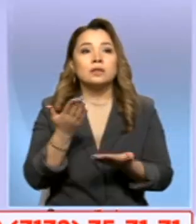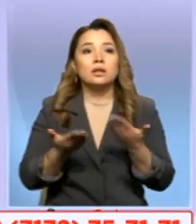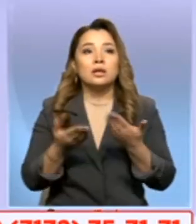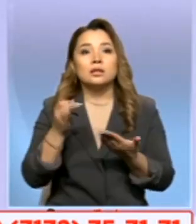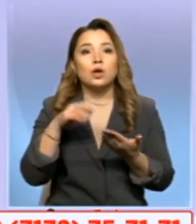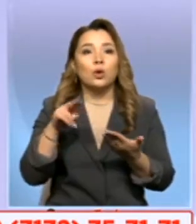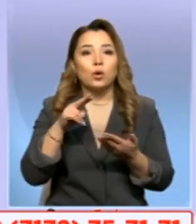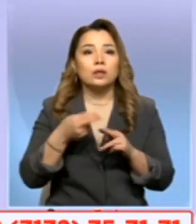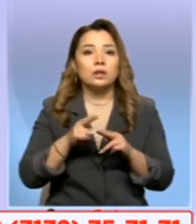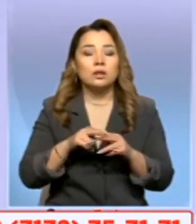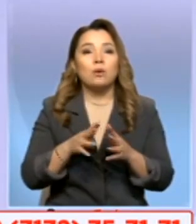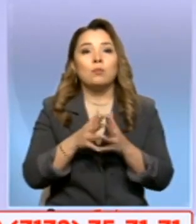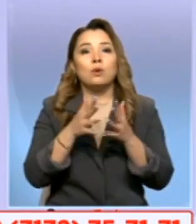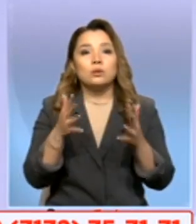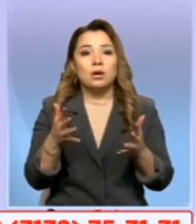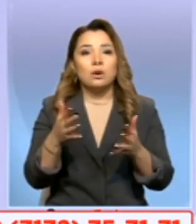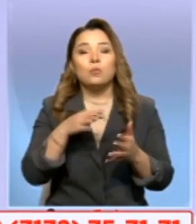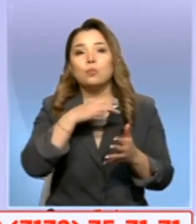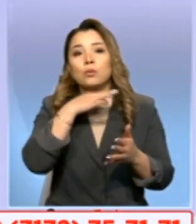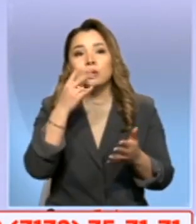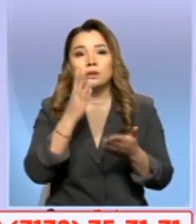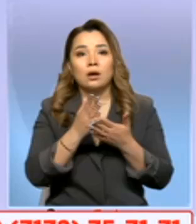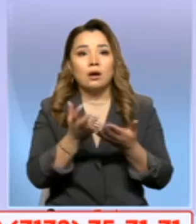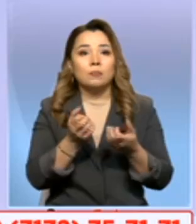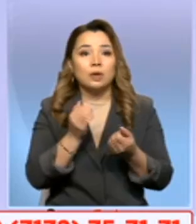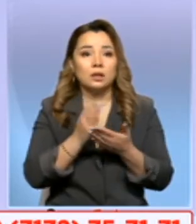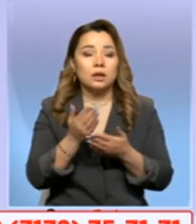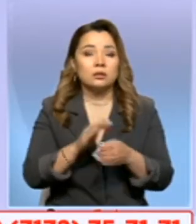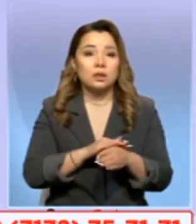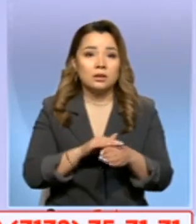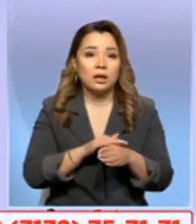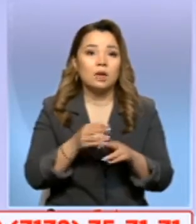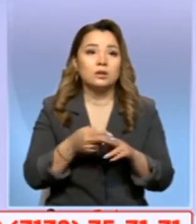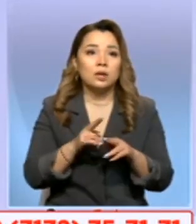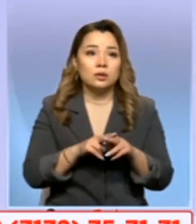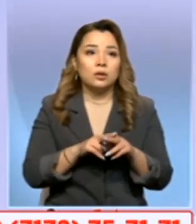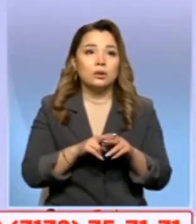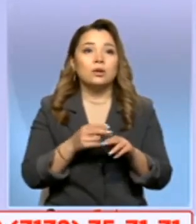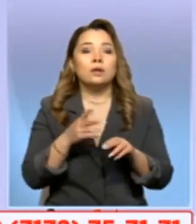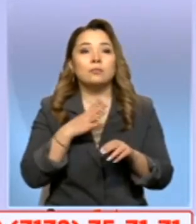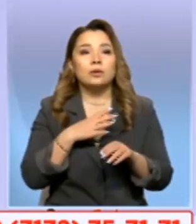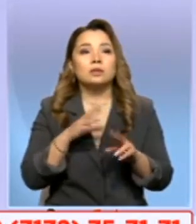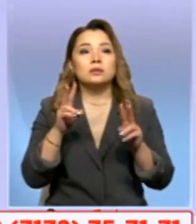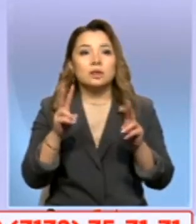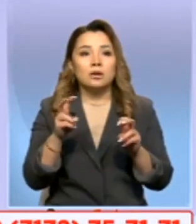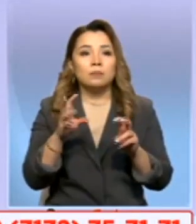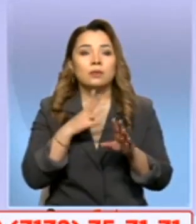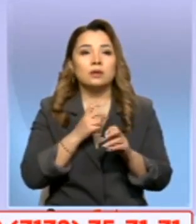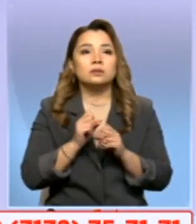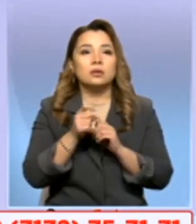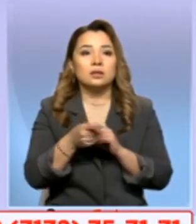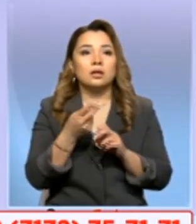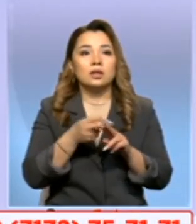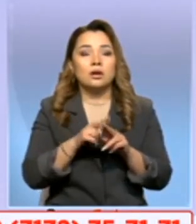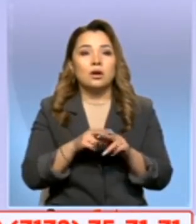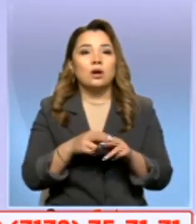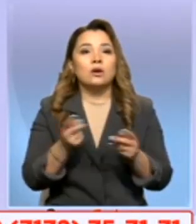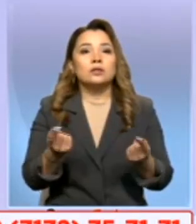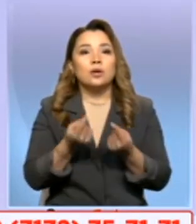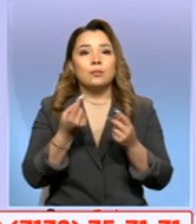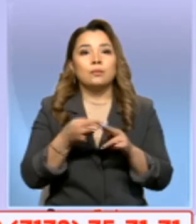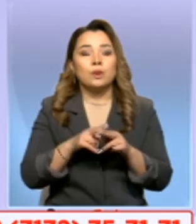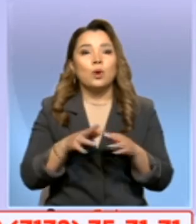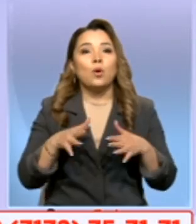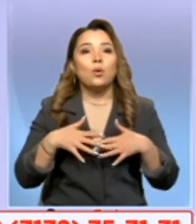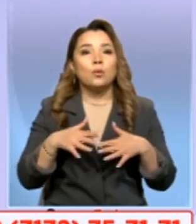йод мөлшері ағзаға сырттан көп қабылдап қоса, онда это интоксикация, ол токсический легкий дейді,